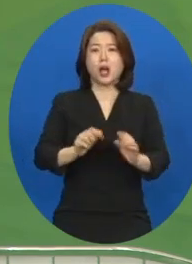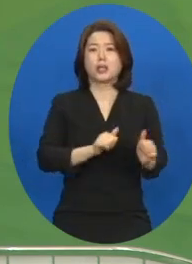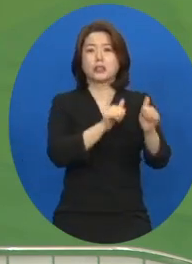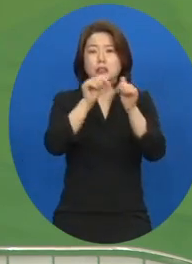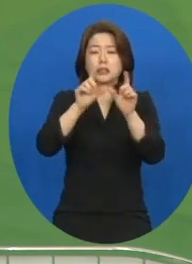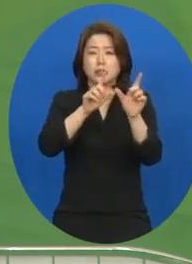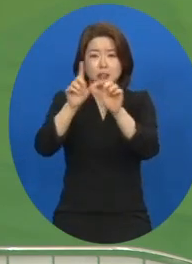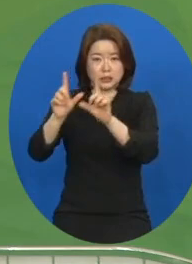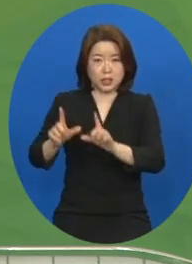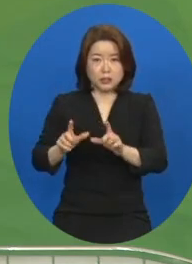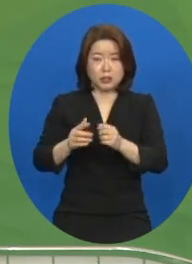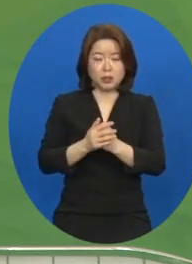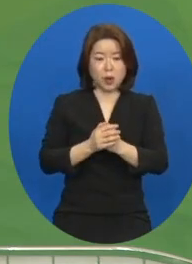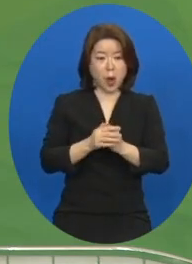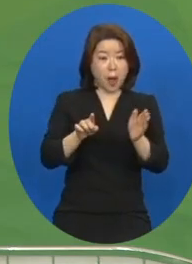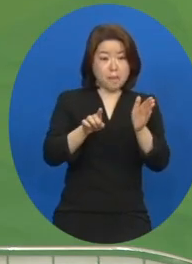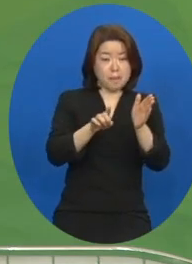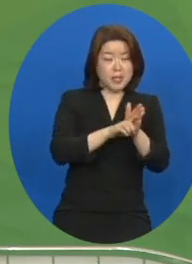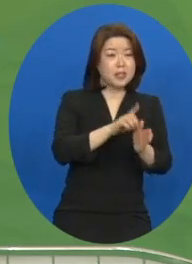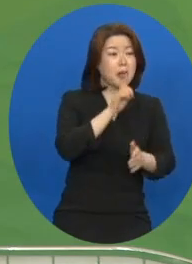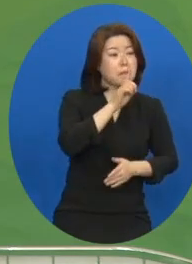것을 믿는다면서도